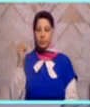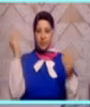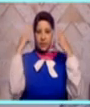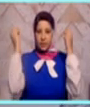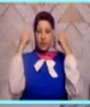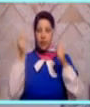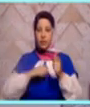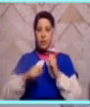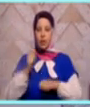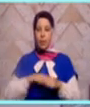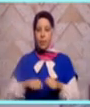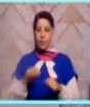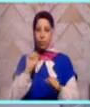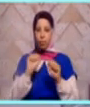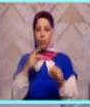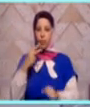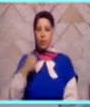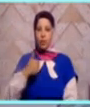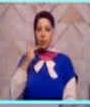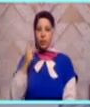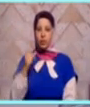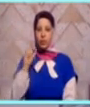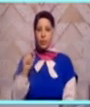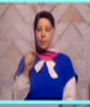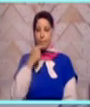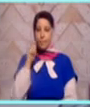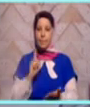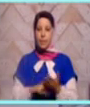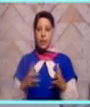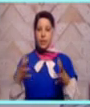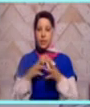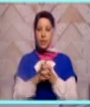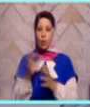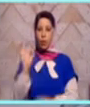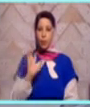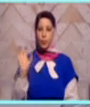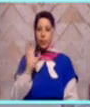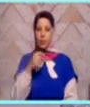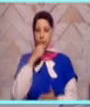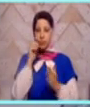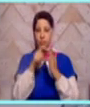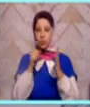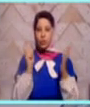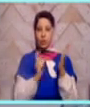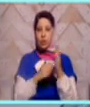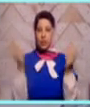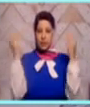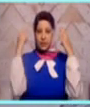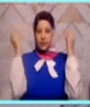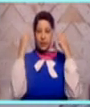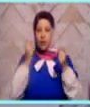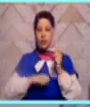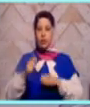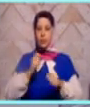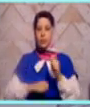الاصطناعي. هيتوقف عاطف كامل أمام الحقيقة الاتحاد الأوروبي وتقنين شرعية استخدام الذكاء الاصطناعي.